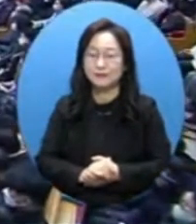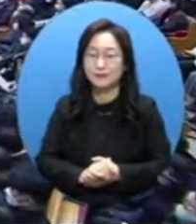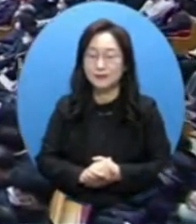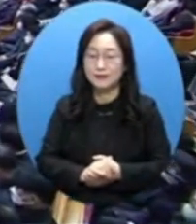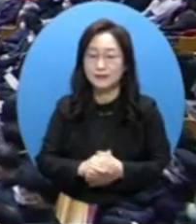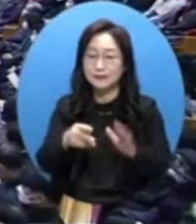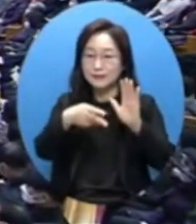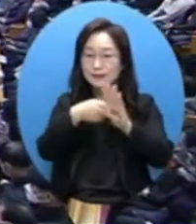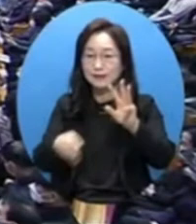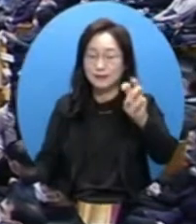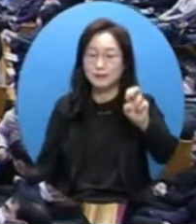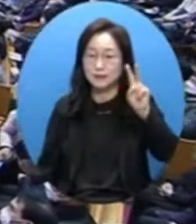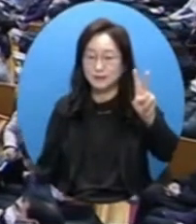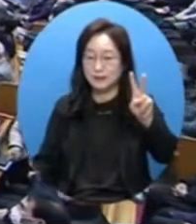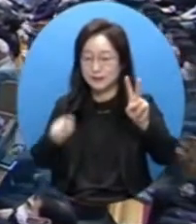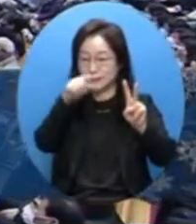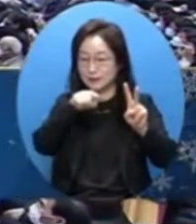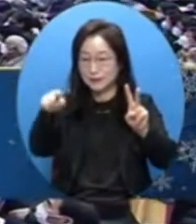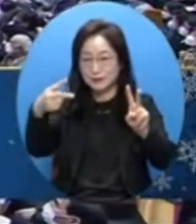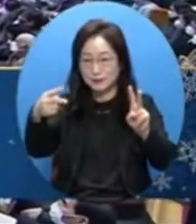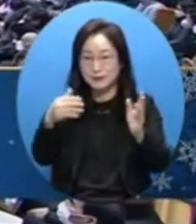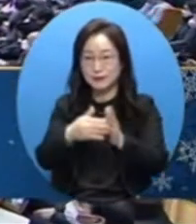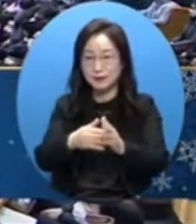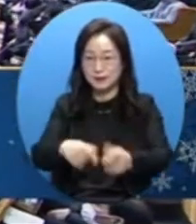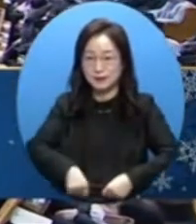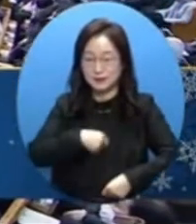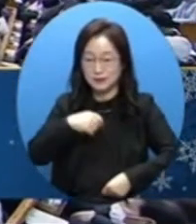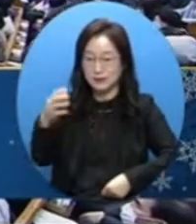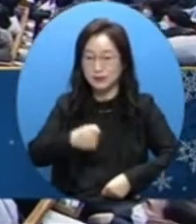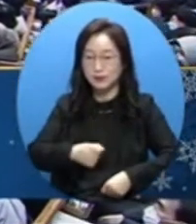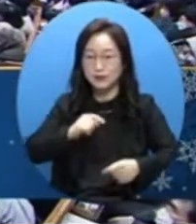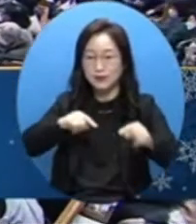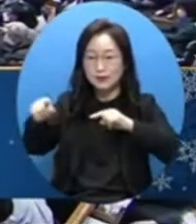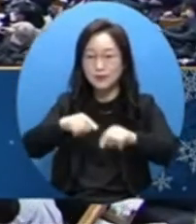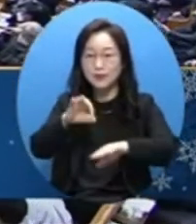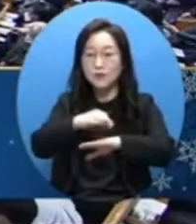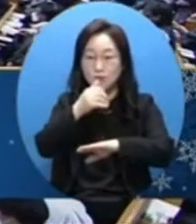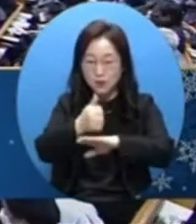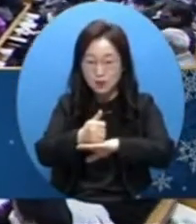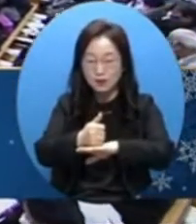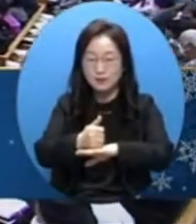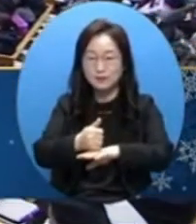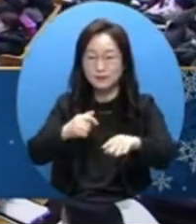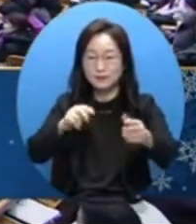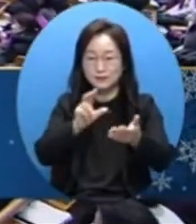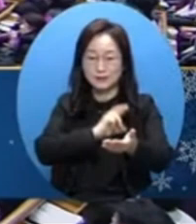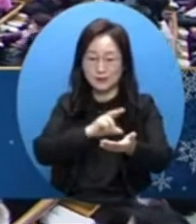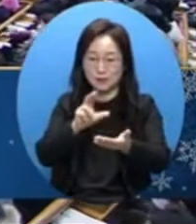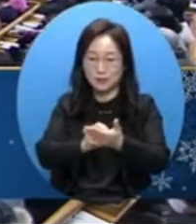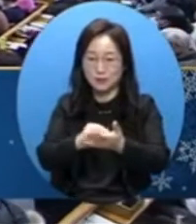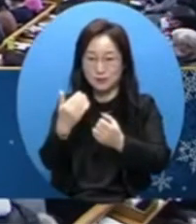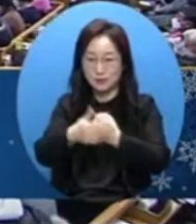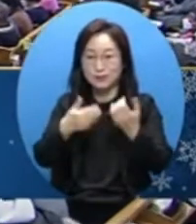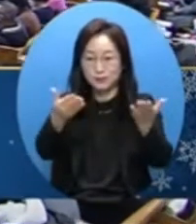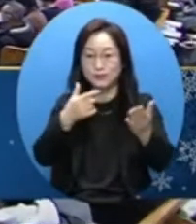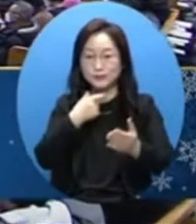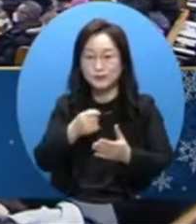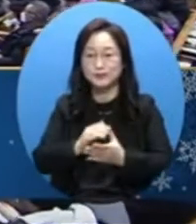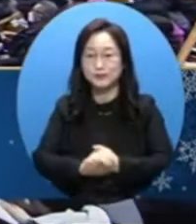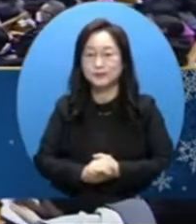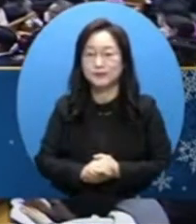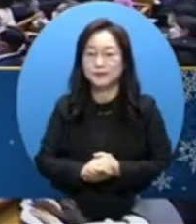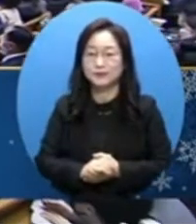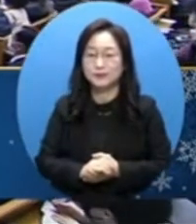이사야 32장 1절로 2절 말씀 가지고 의로 다스릴 왕이 같은 제목으로 이 아침에 말씀을 나누기 원합니다.